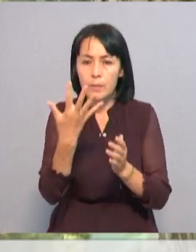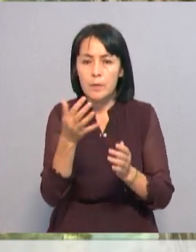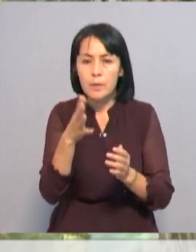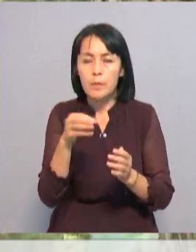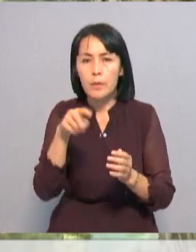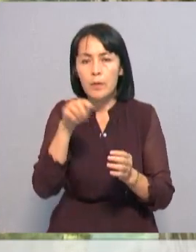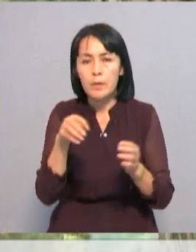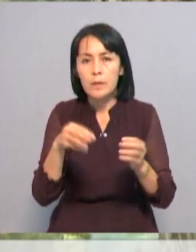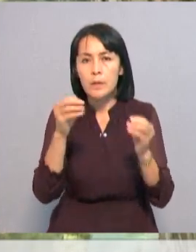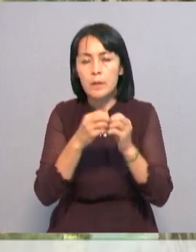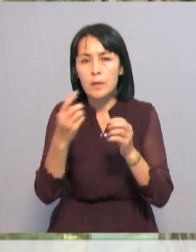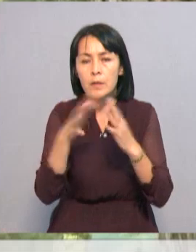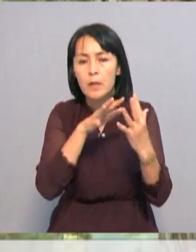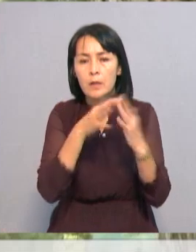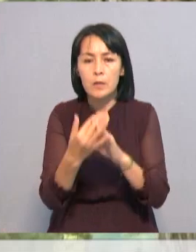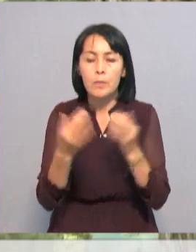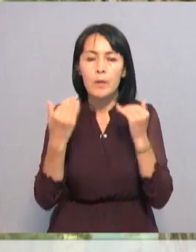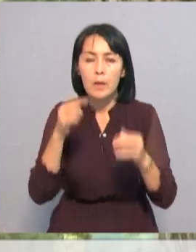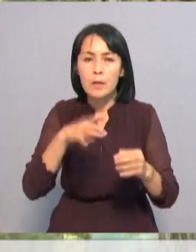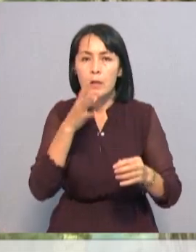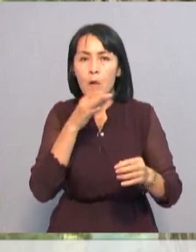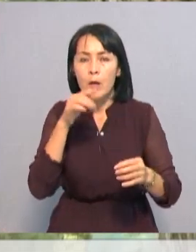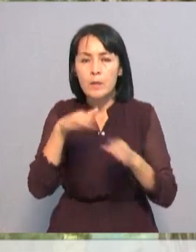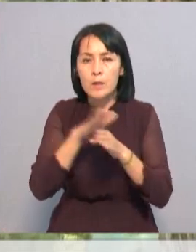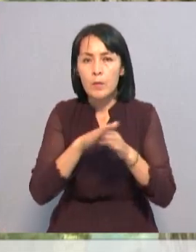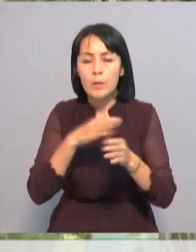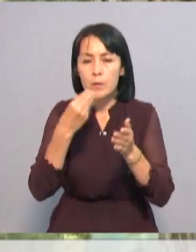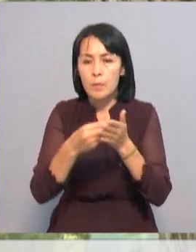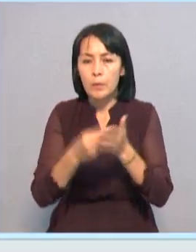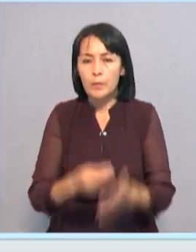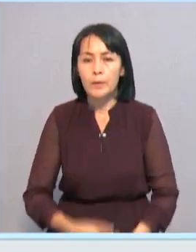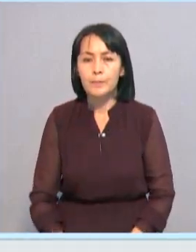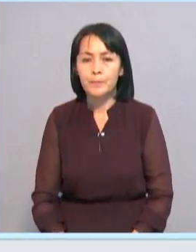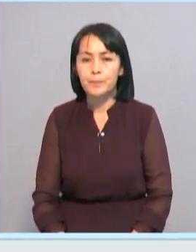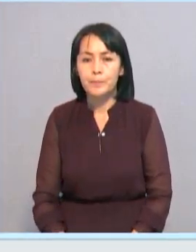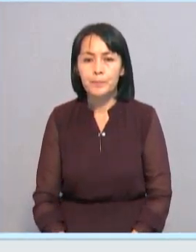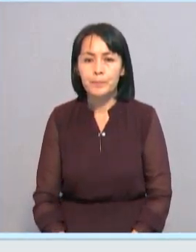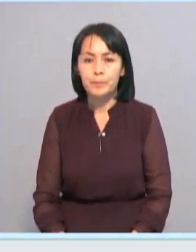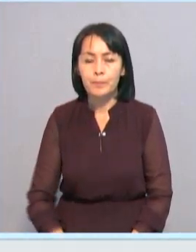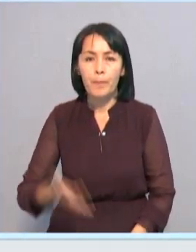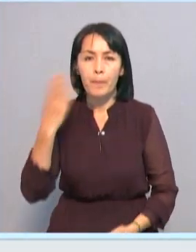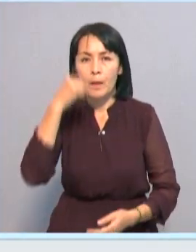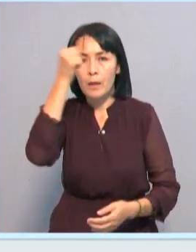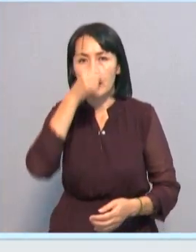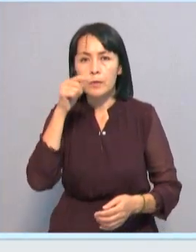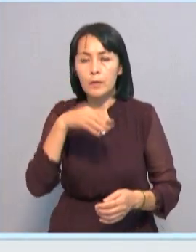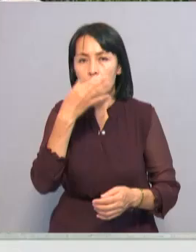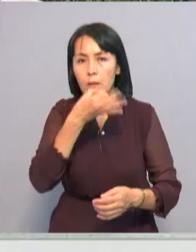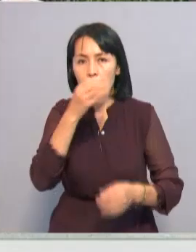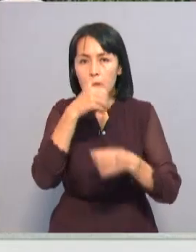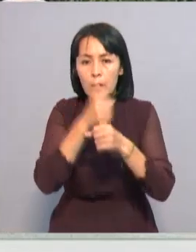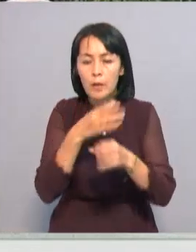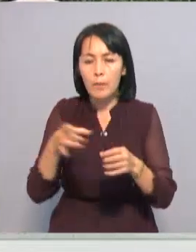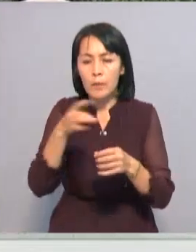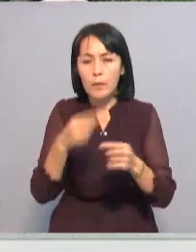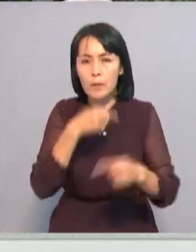тенге выделено 10 населенным пунктам. В настоящее время проводятся закупки. В прошлом году в ходе отчета акима района